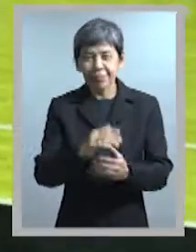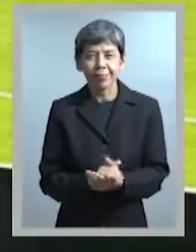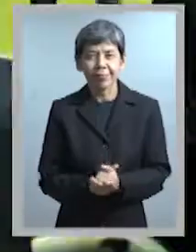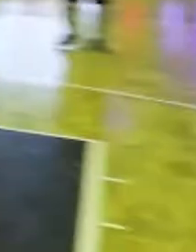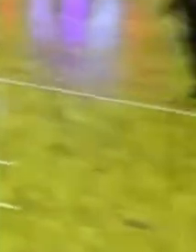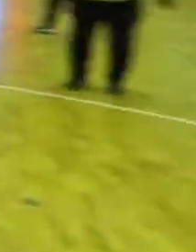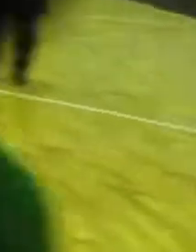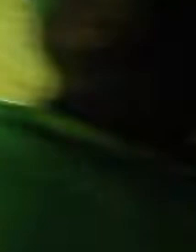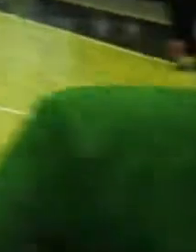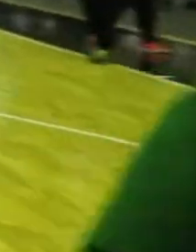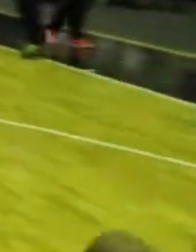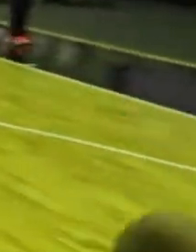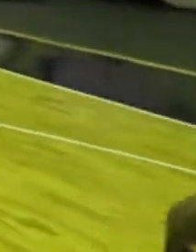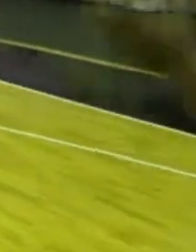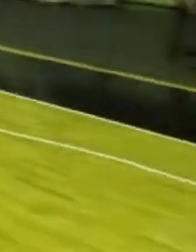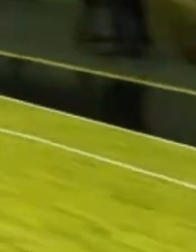นะฮะ